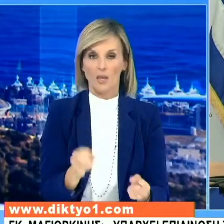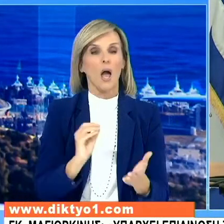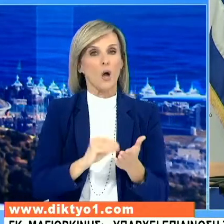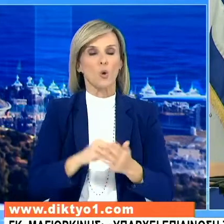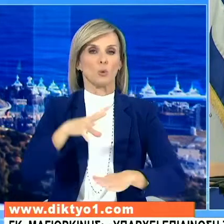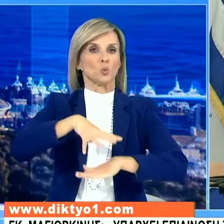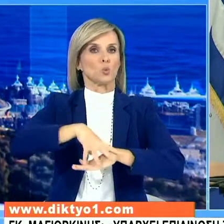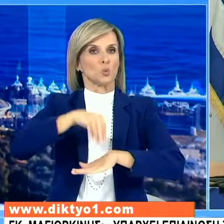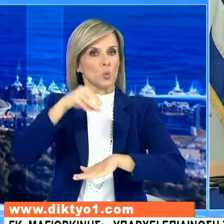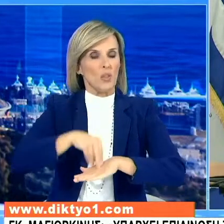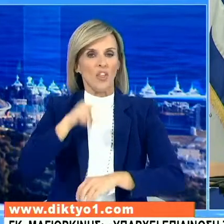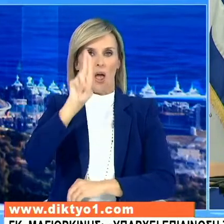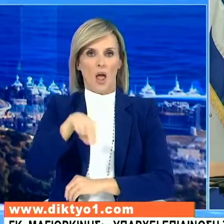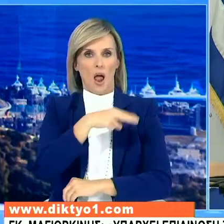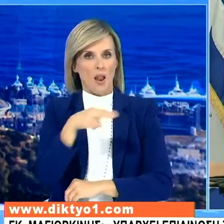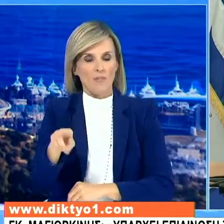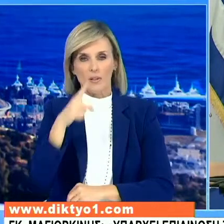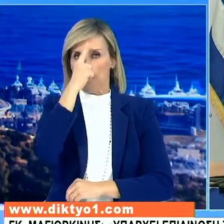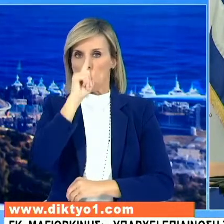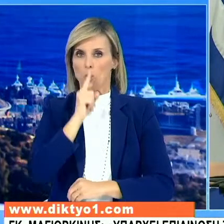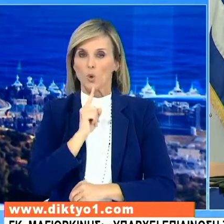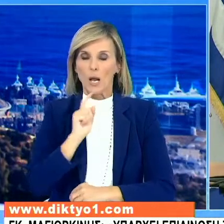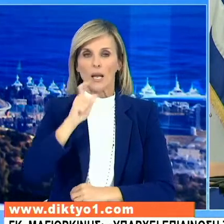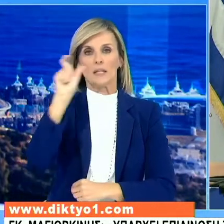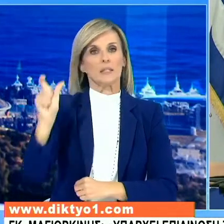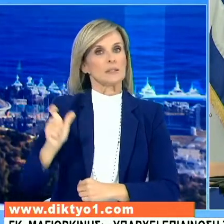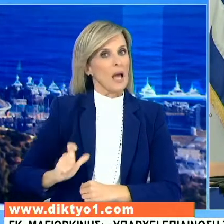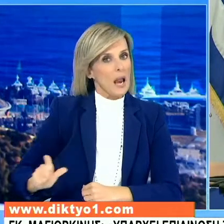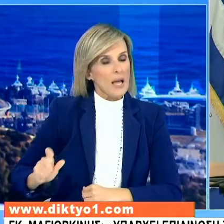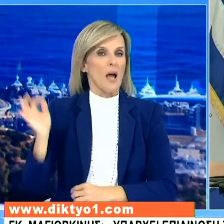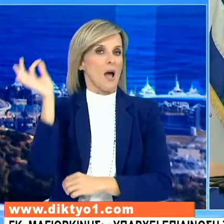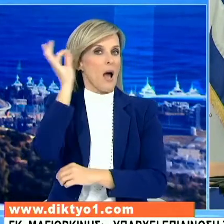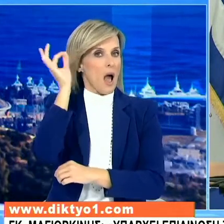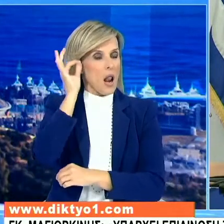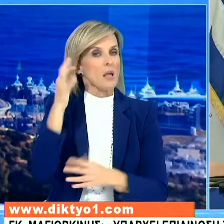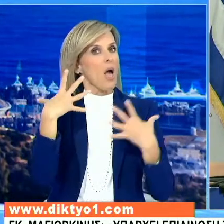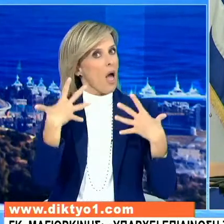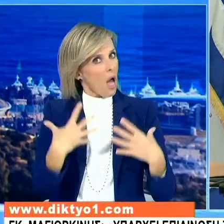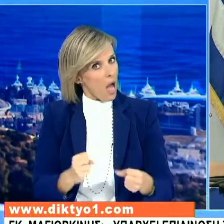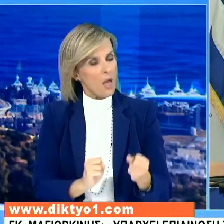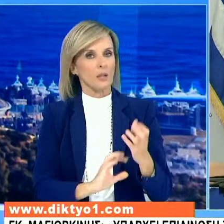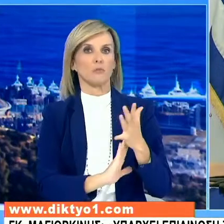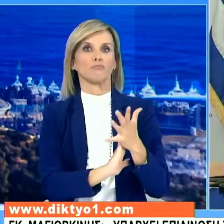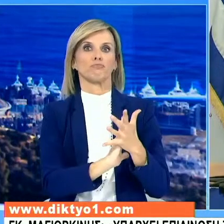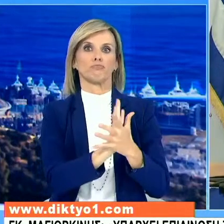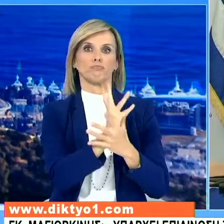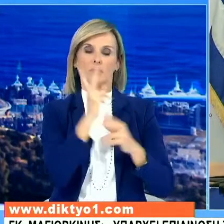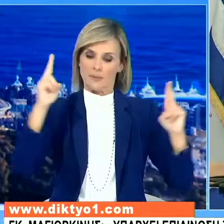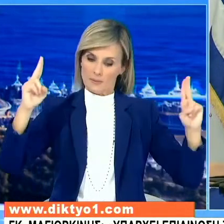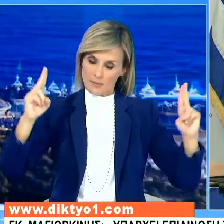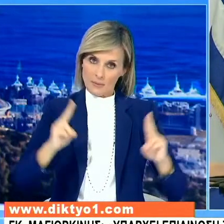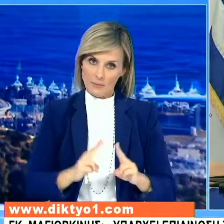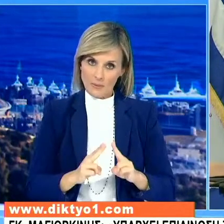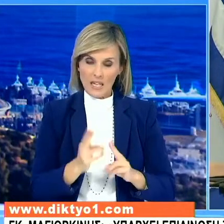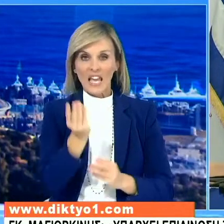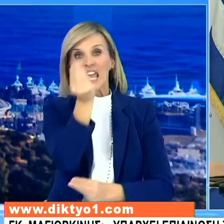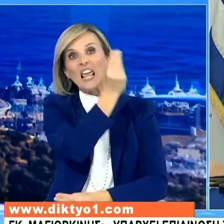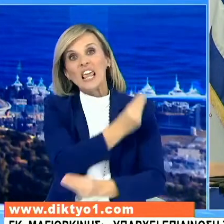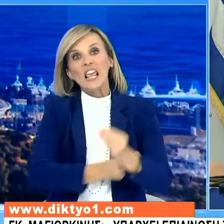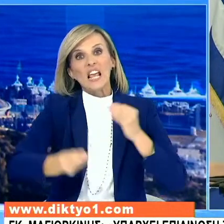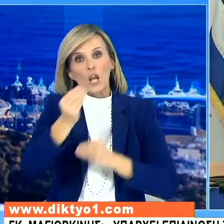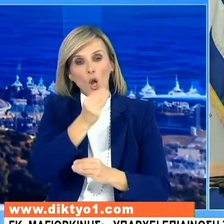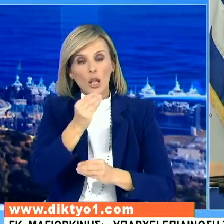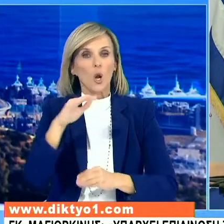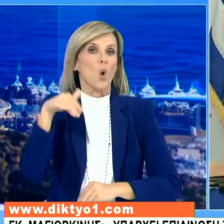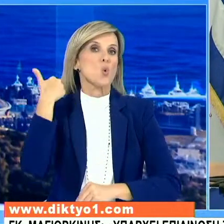στη Σουηδία, την Ελβετία, την Πορτογαλία, την Ιταλία και τη Γαλλία, ενώ σημαντική επιδείνωση παρατηρείται στη Ρουμανία, την Ουκρανία και στην